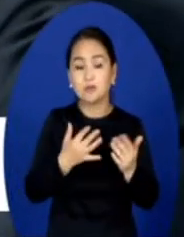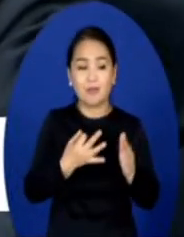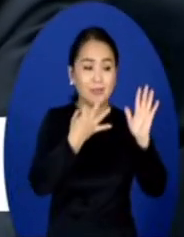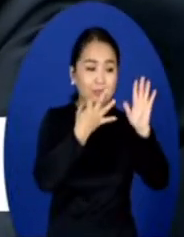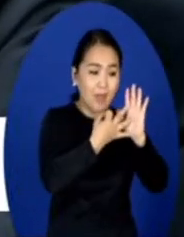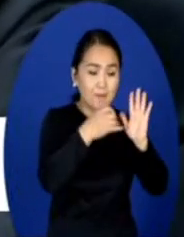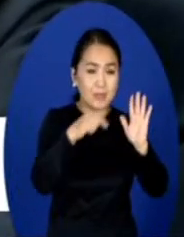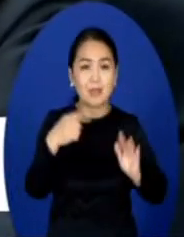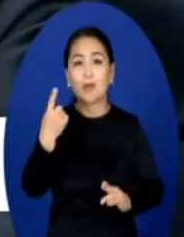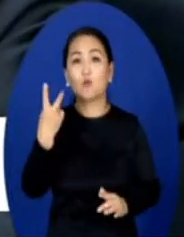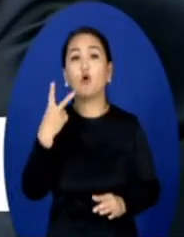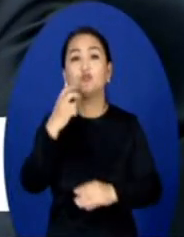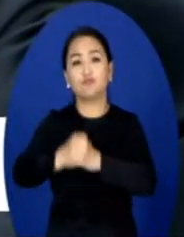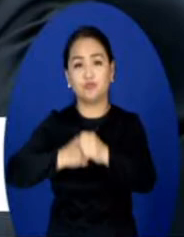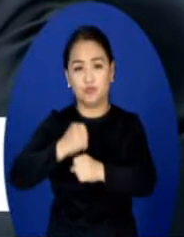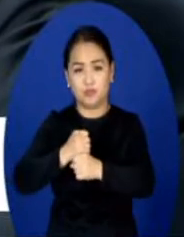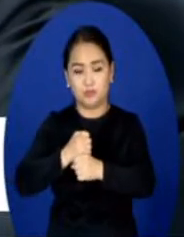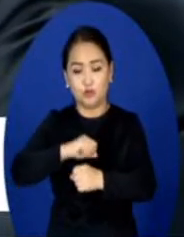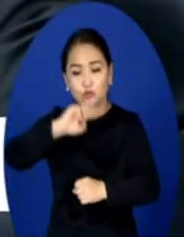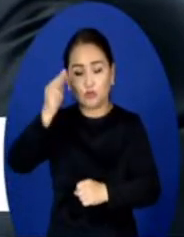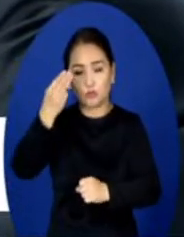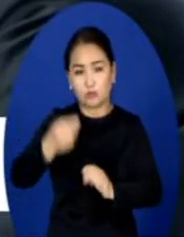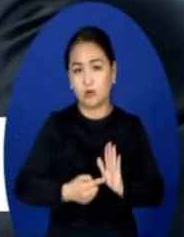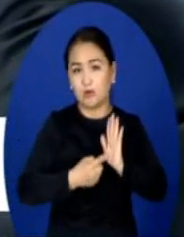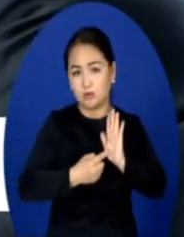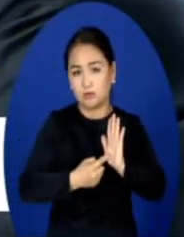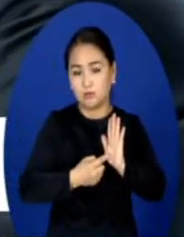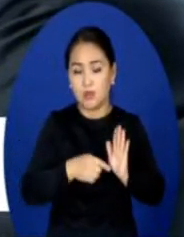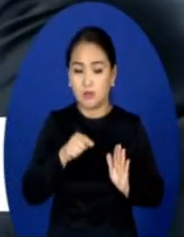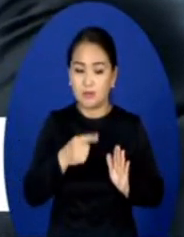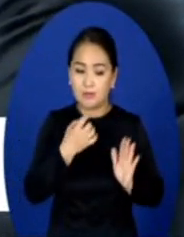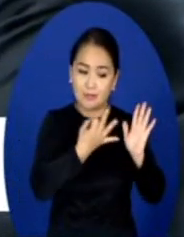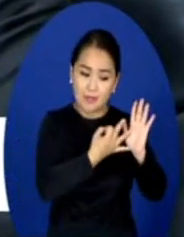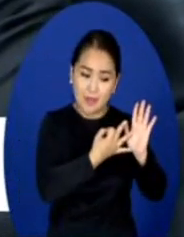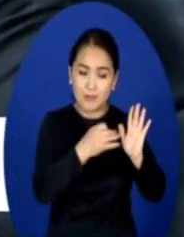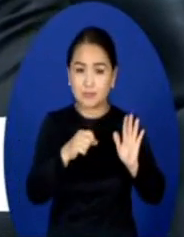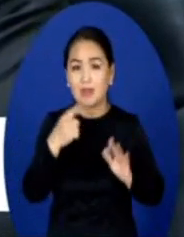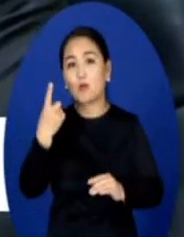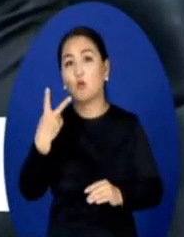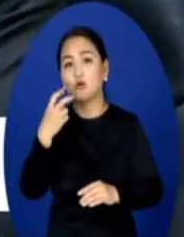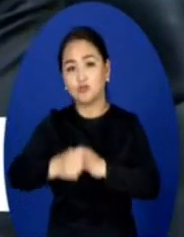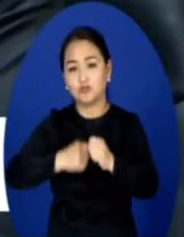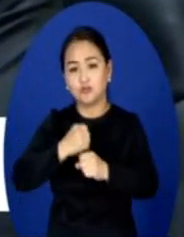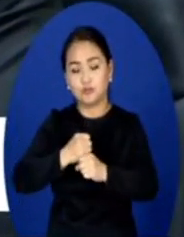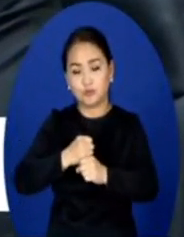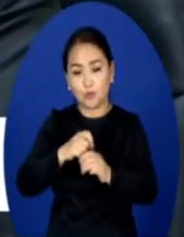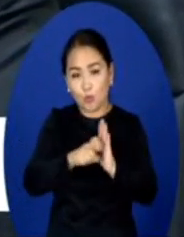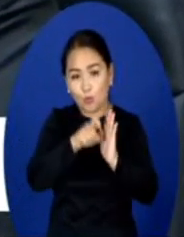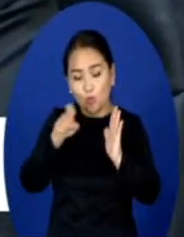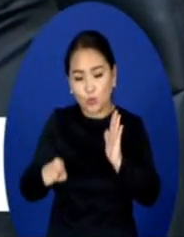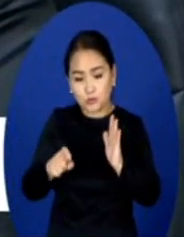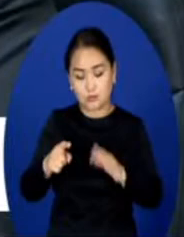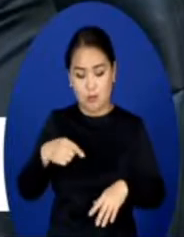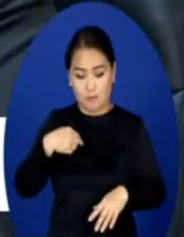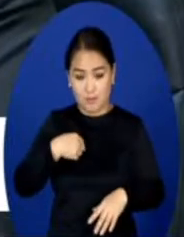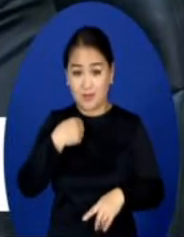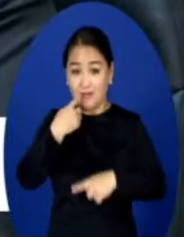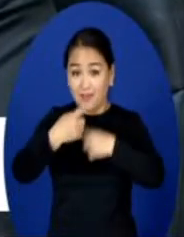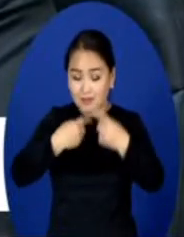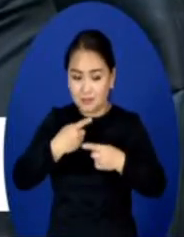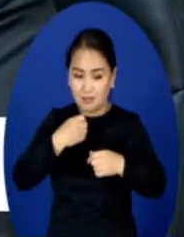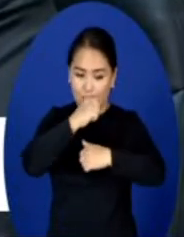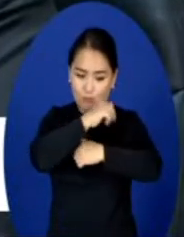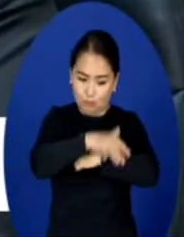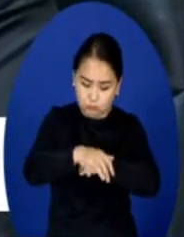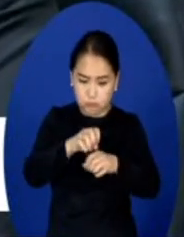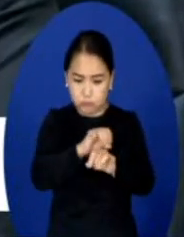вэ? 8-12 жил. Би маш тодорхой байлаа. Энэ 8-12 жилийн хугацаанд бид нар бол энэ улс орны саяны миний хийсэн дэд